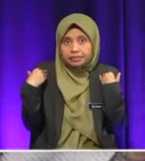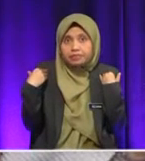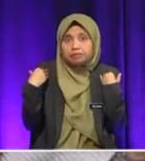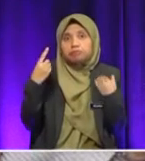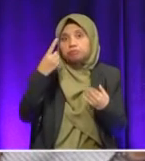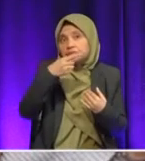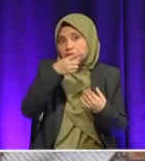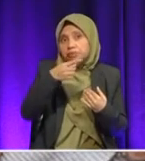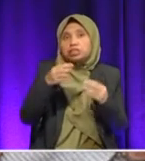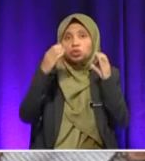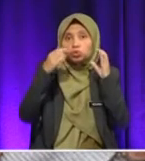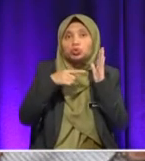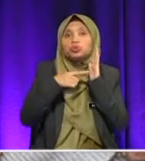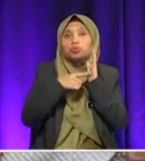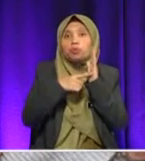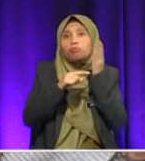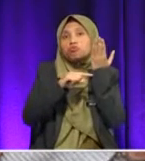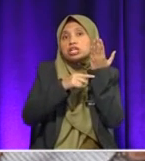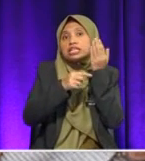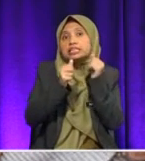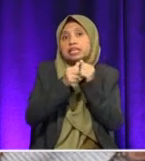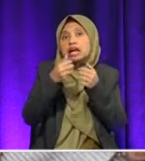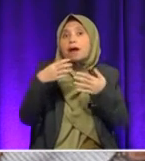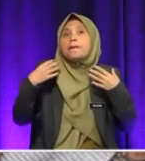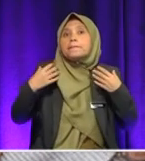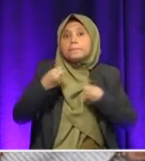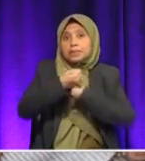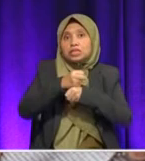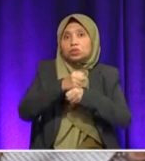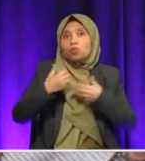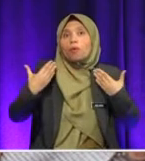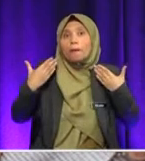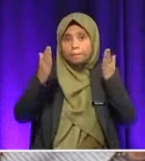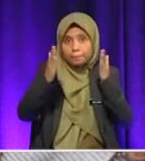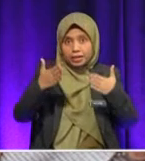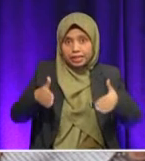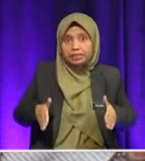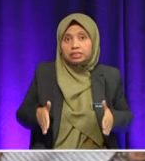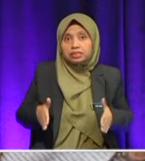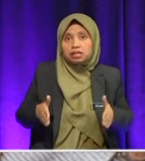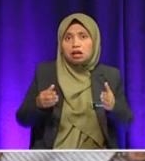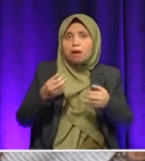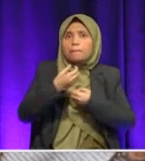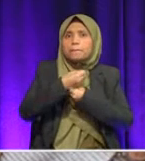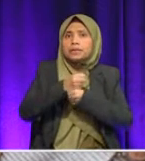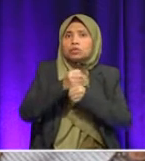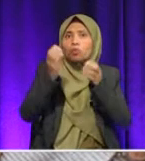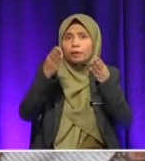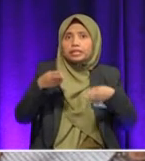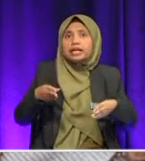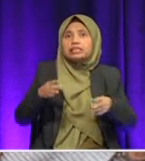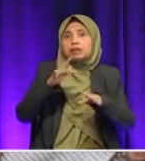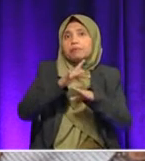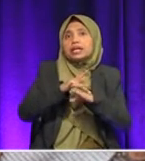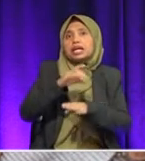saya nih oke Bermuda dengan bentuk badan key bentuk baju manusi Nikita pagi sebagai croquis